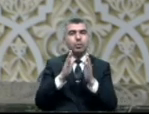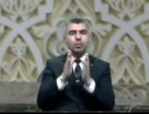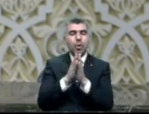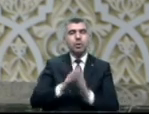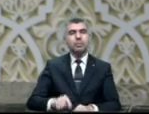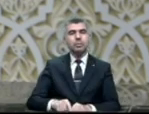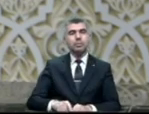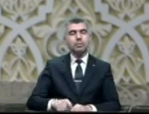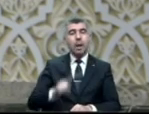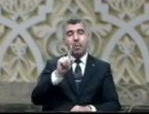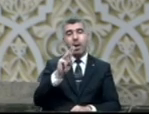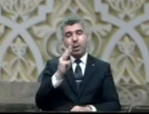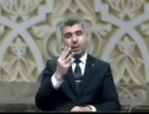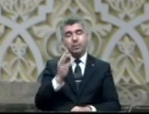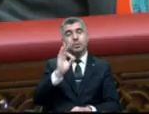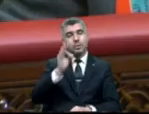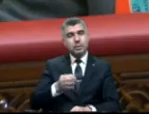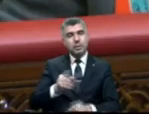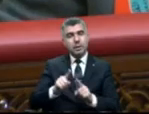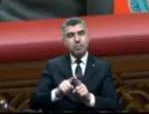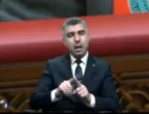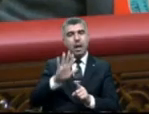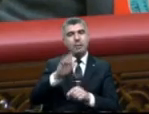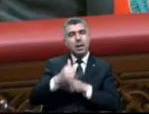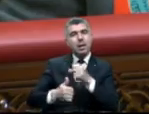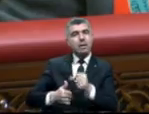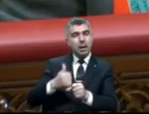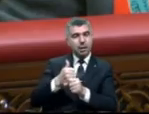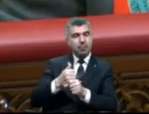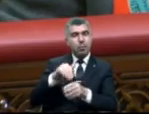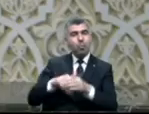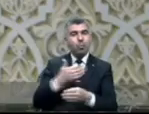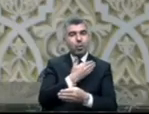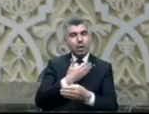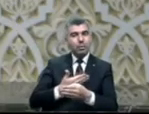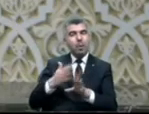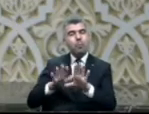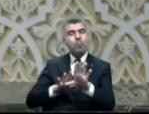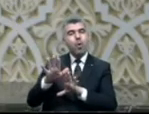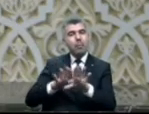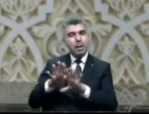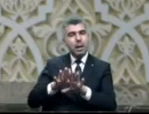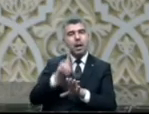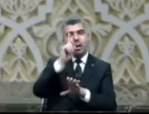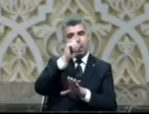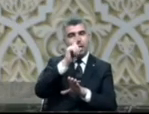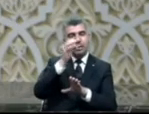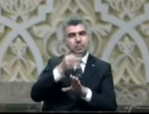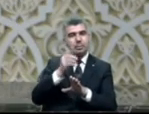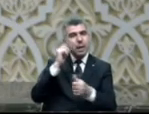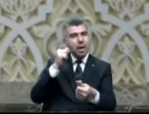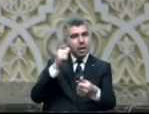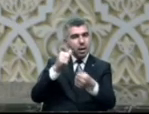ولكن في المادة 31 كتعطي واحد الفسحة زمنية ديال 5 سنوات والمجلس المستشاري خدا المبادرة وخاد بالأسباب وكتذكروا